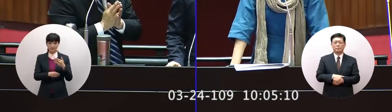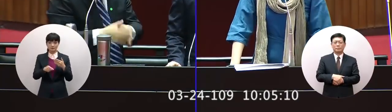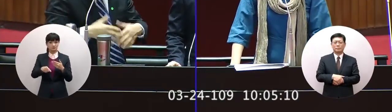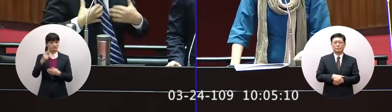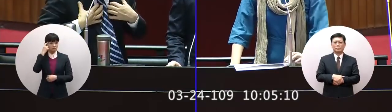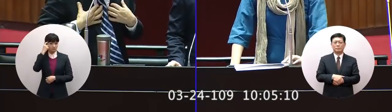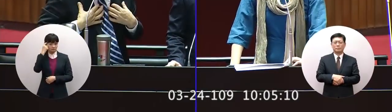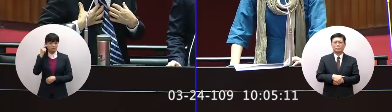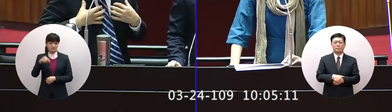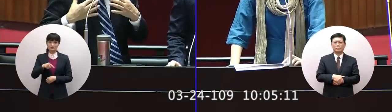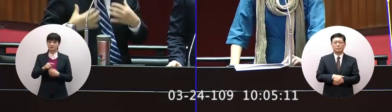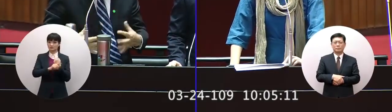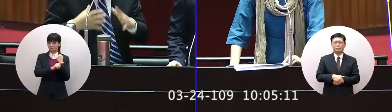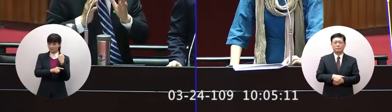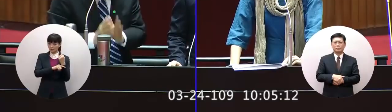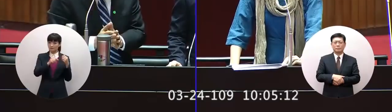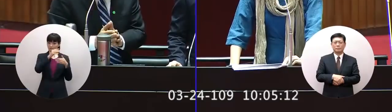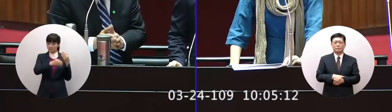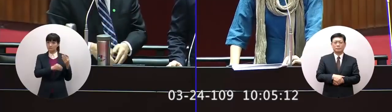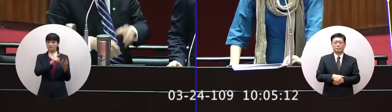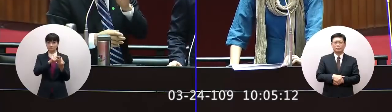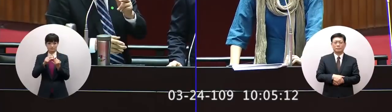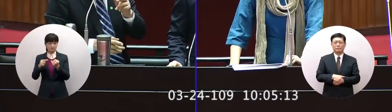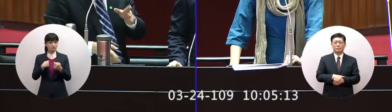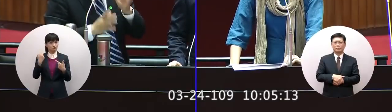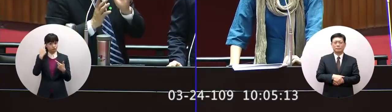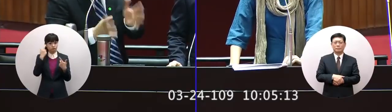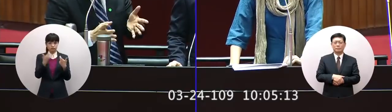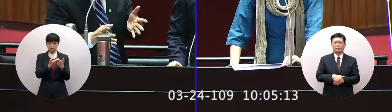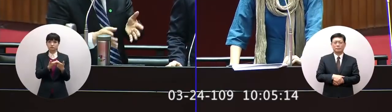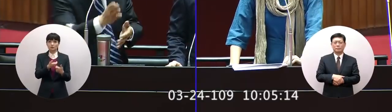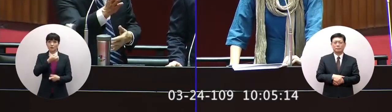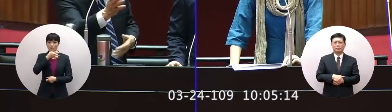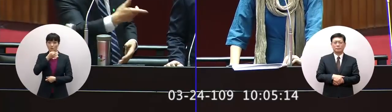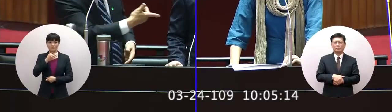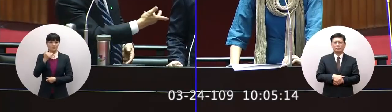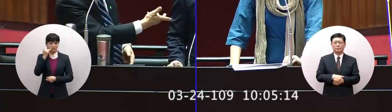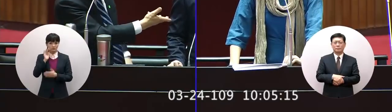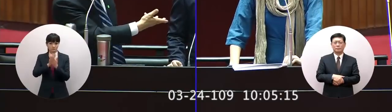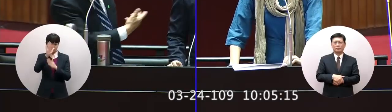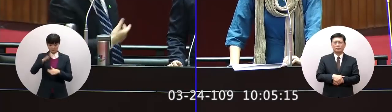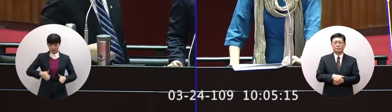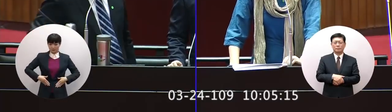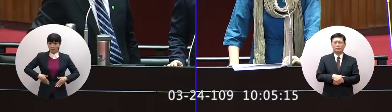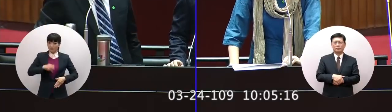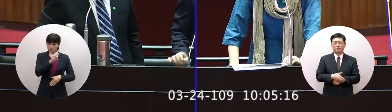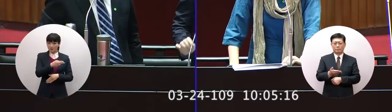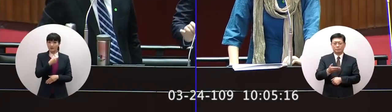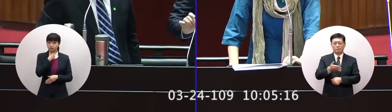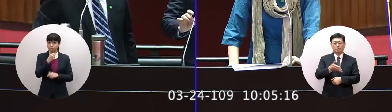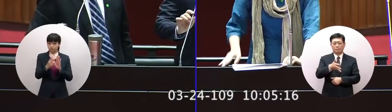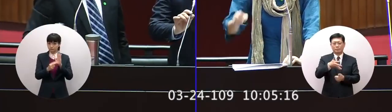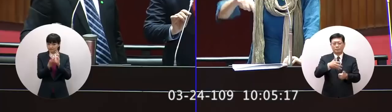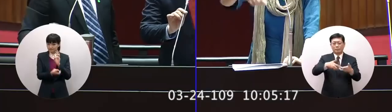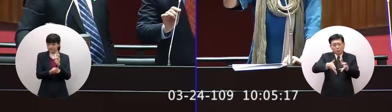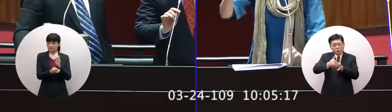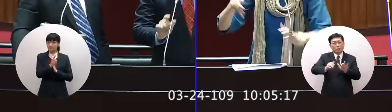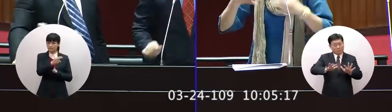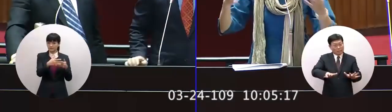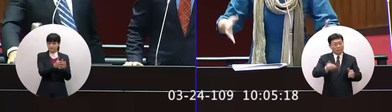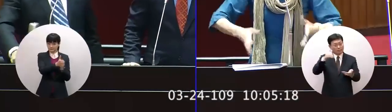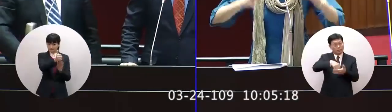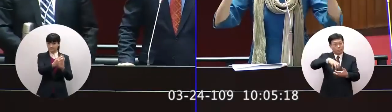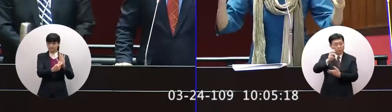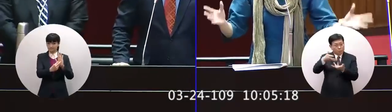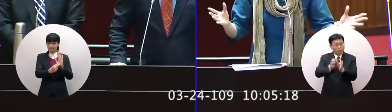制上，让我们这一次可以做到目前。未来如果紧急命令你要问的内容，我请部长说明一下。 就说你们今晚